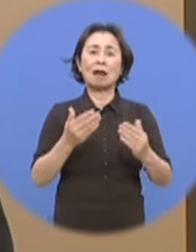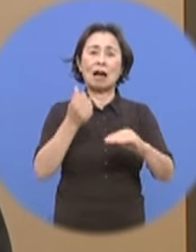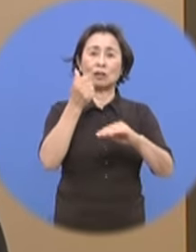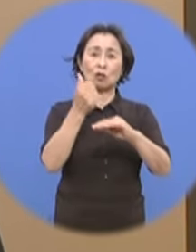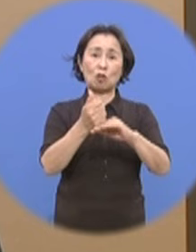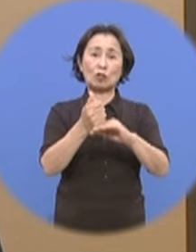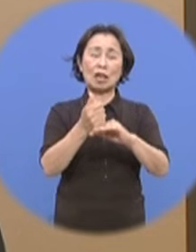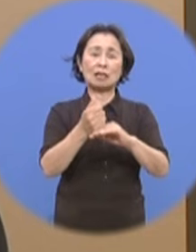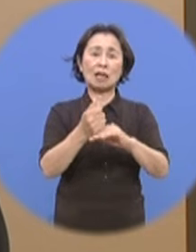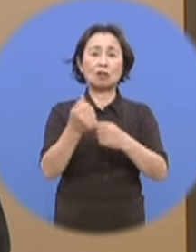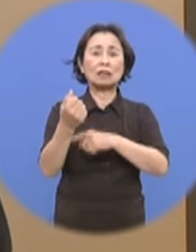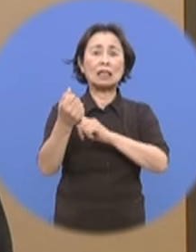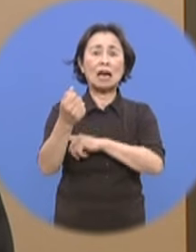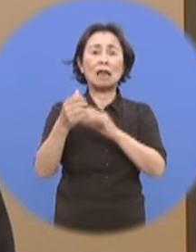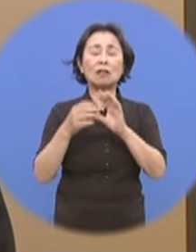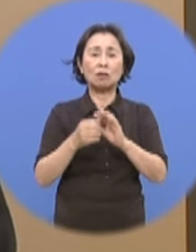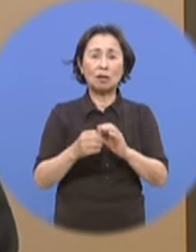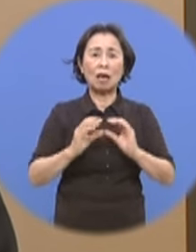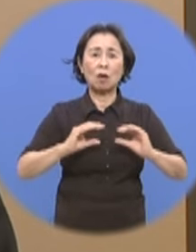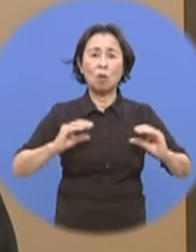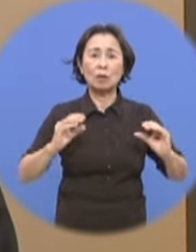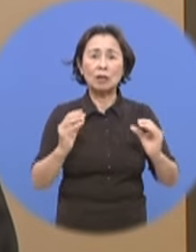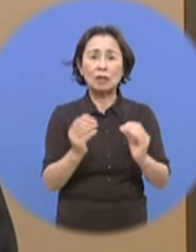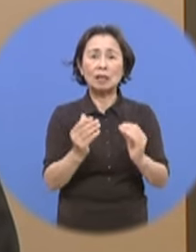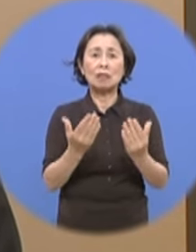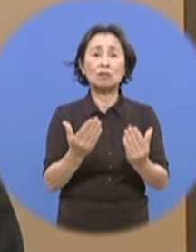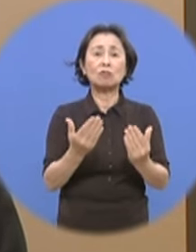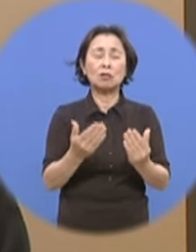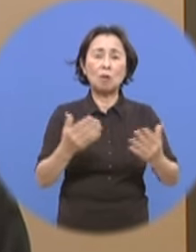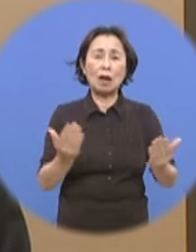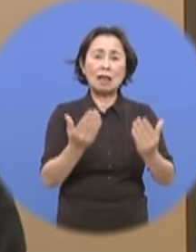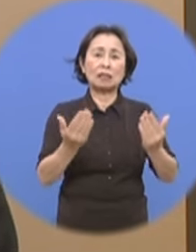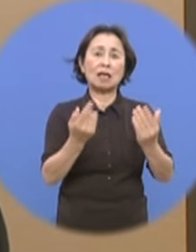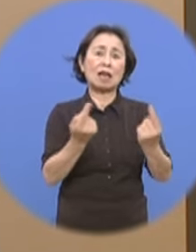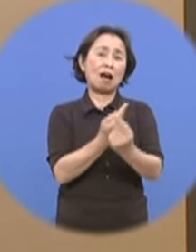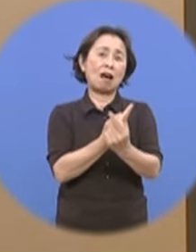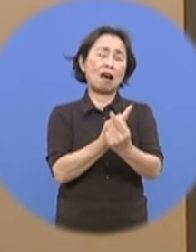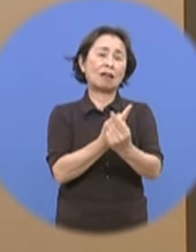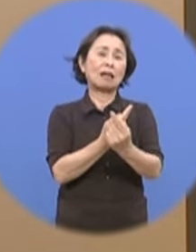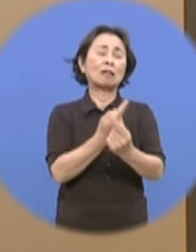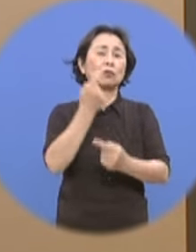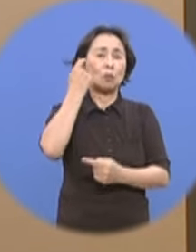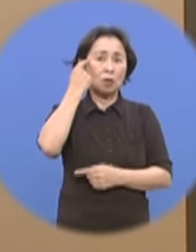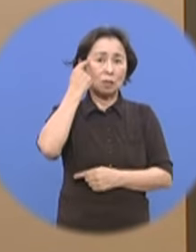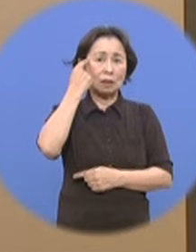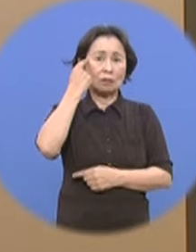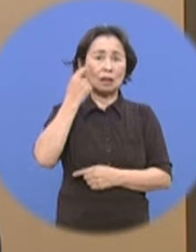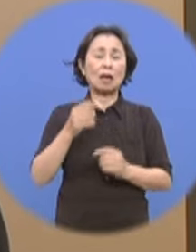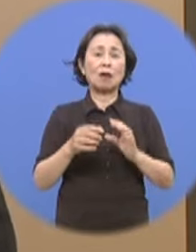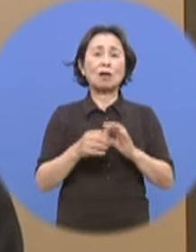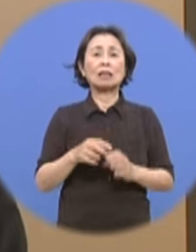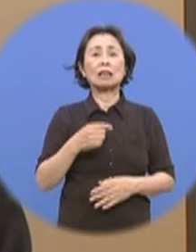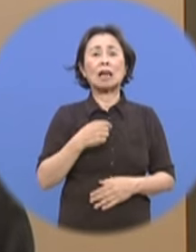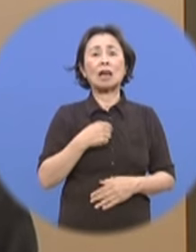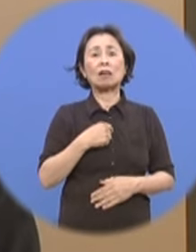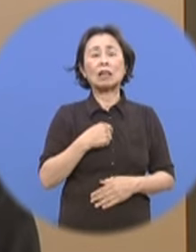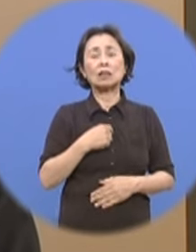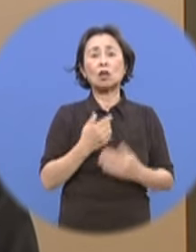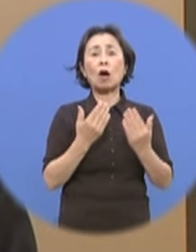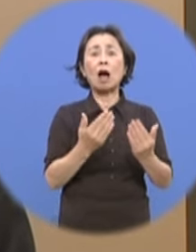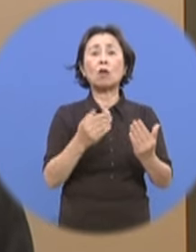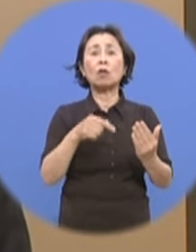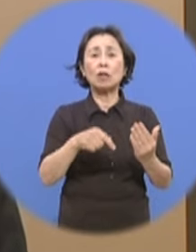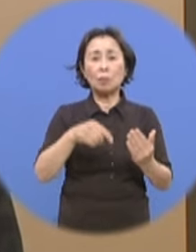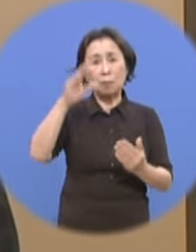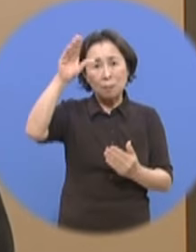コミュニティスクールもすごく活性化するんだなっていう風に思ったのでま自分の学校でも是非